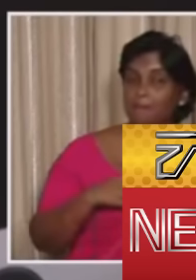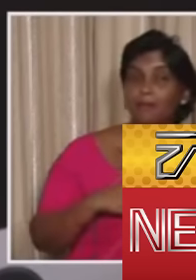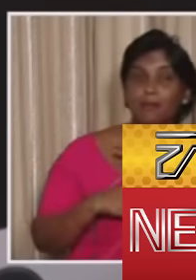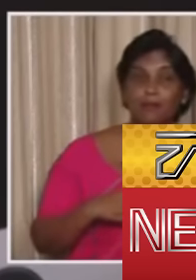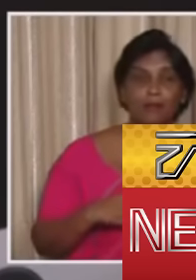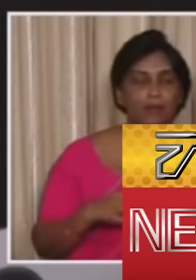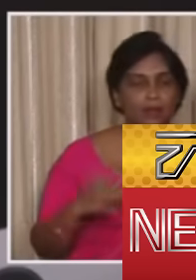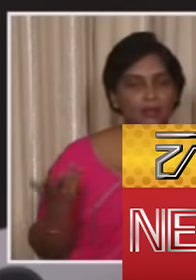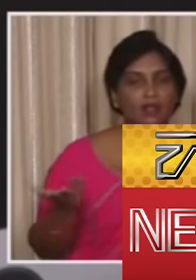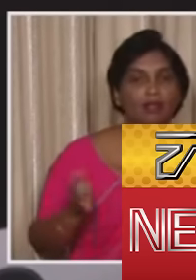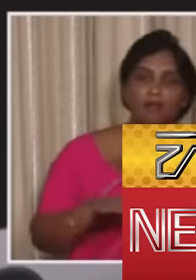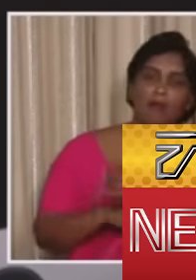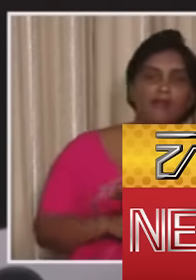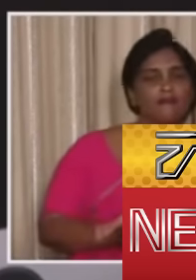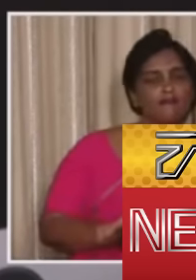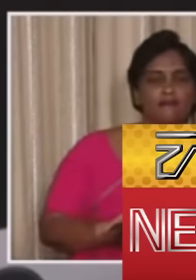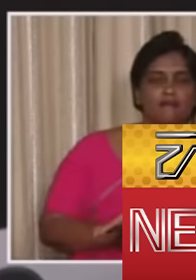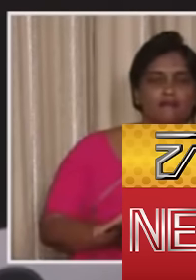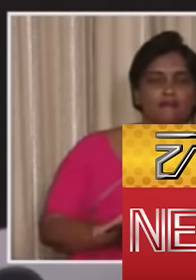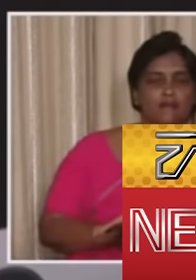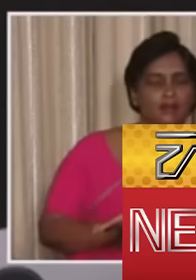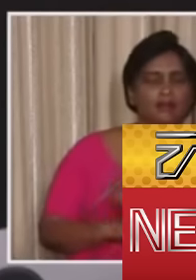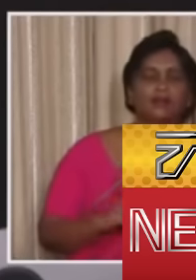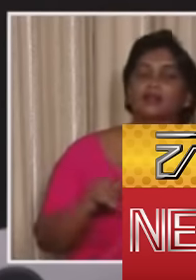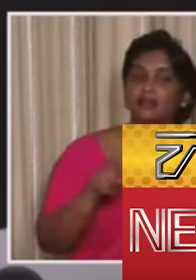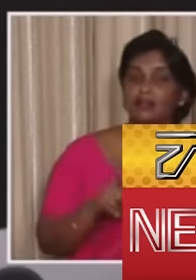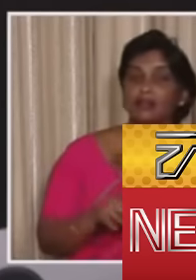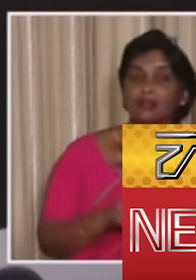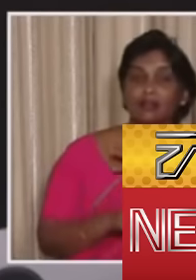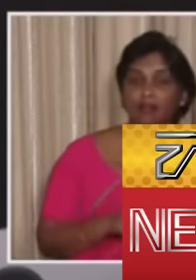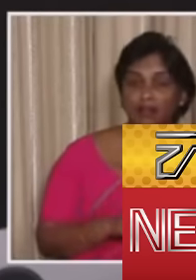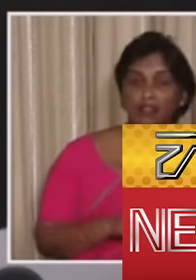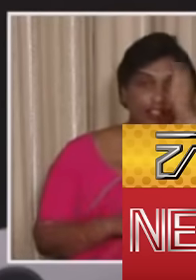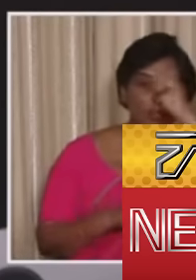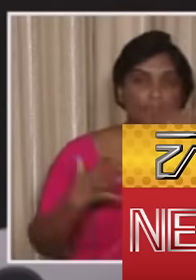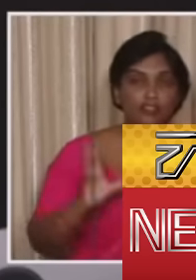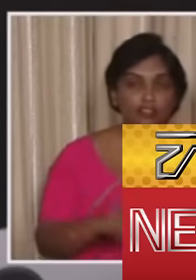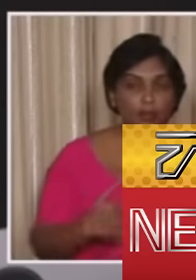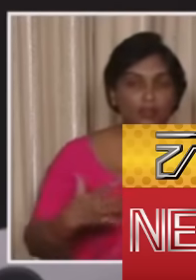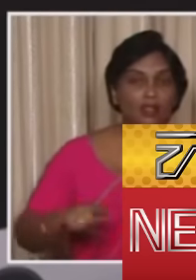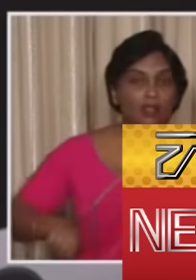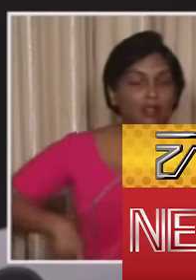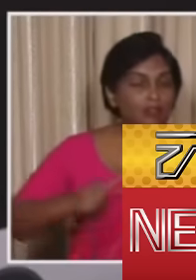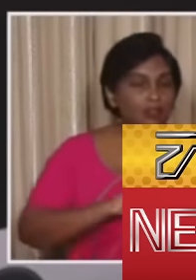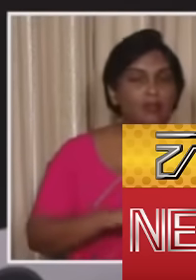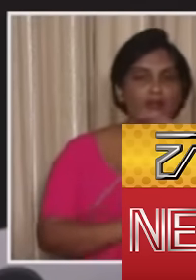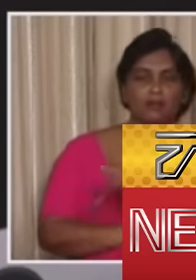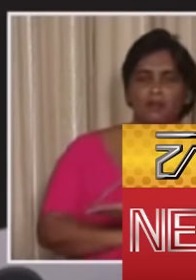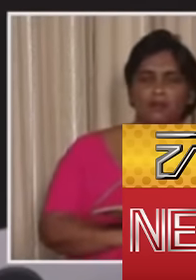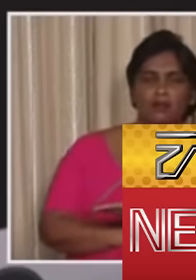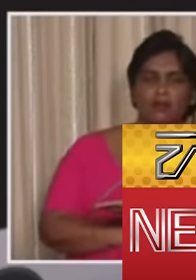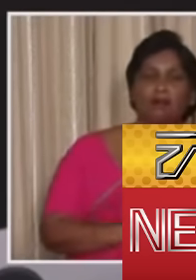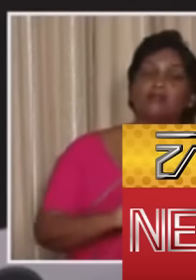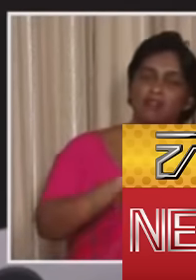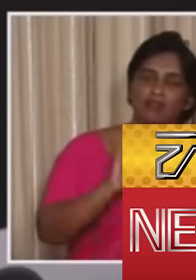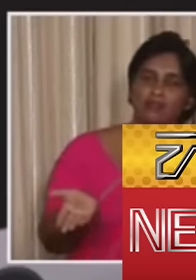නැහැ. දරුවා ඉන්නවා. හරිද? හැබැයි පංචාවුදෙත් නැති තොප්පියක් නැති සපත්තු දෙකක් නැති ජංගියක් නැති දරුවේ. ඕක තමයි රට